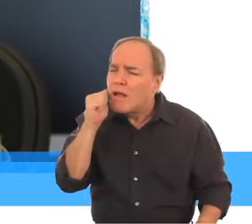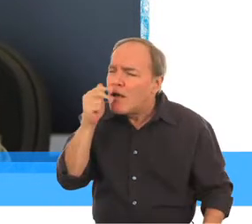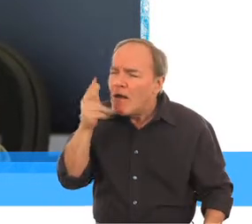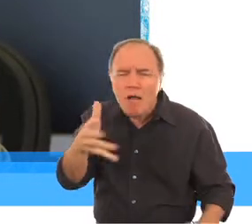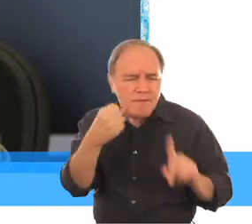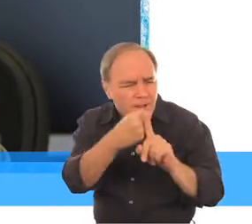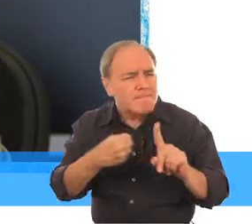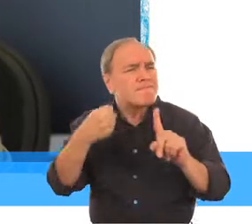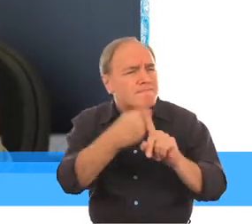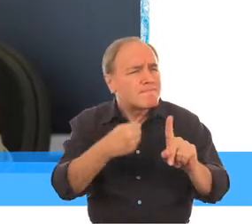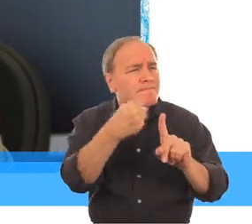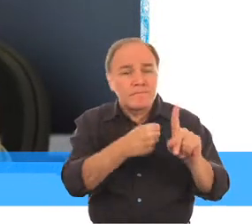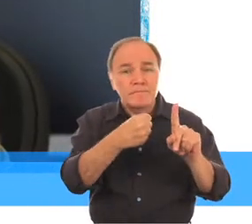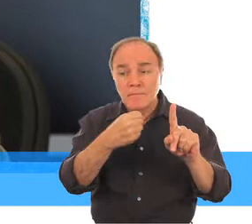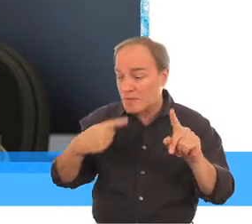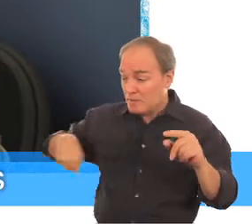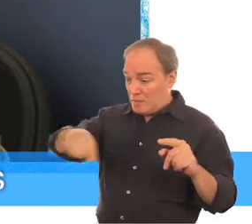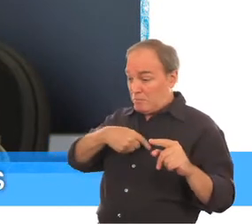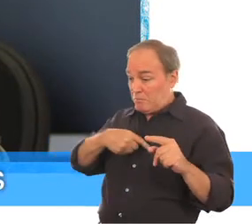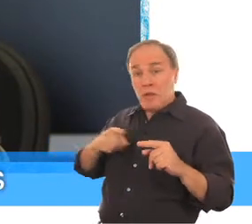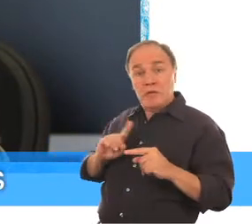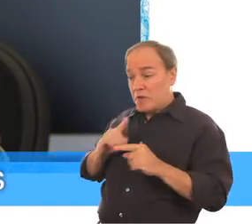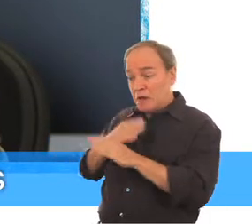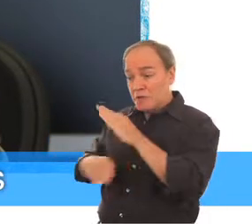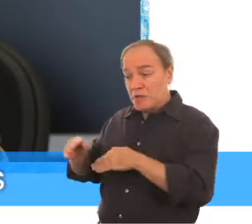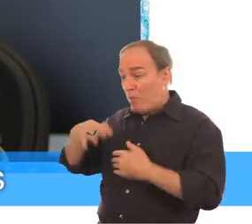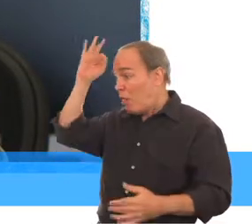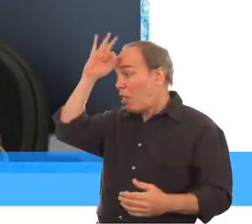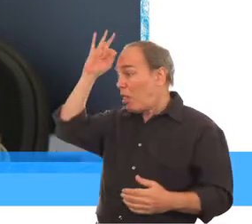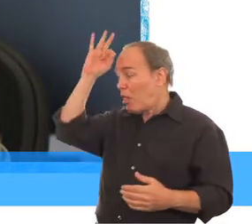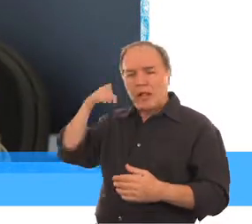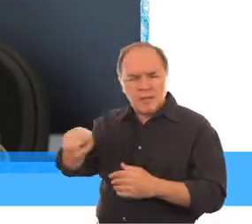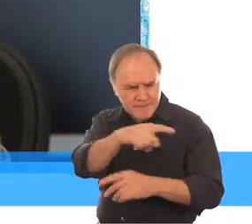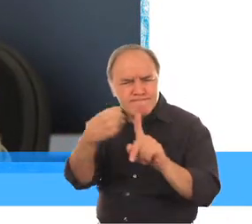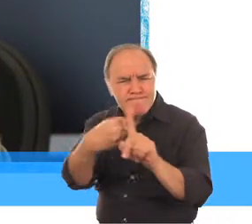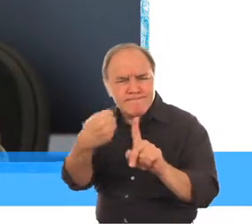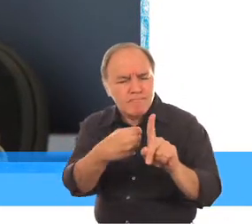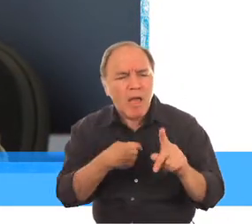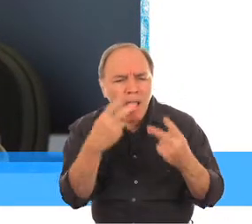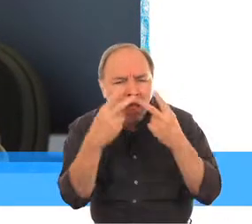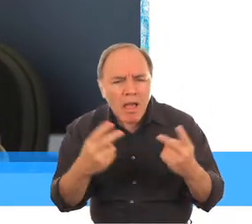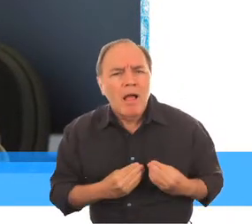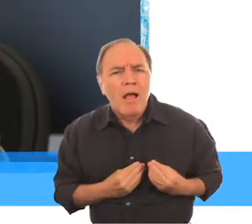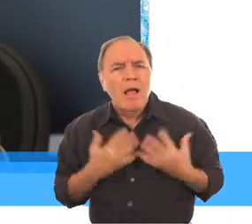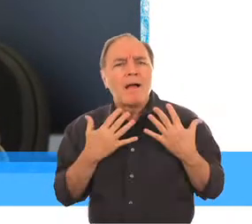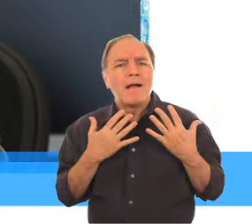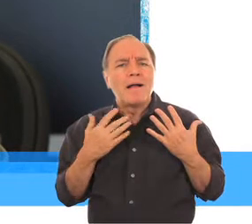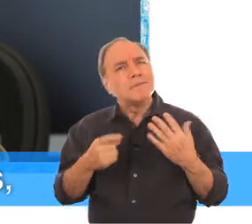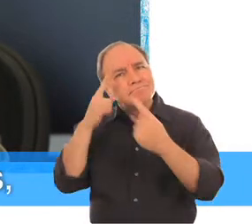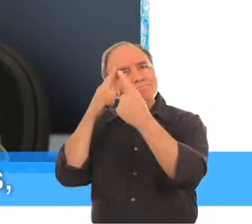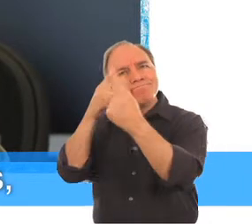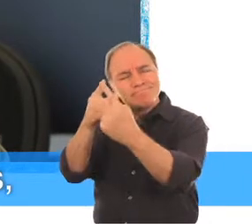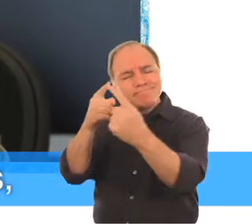chaque jour luttent pour surmonter des obstacles que la plupart d'entre nous n'ont jamais connus. Et aspirons au jour où les communautés du monde